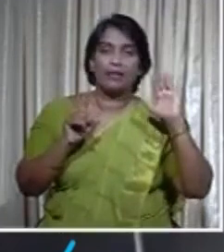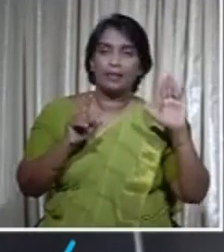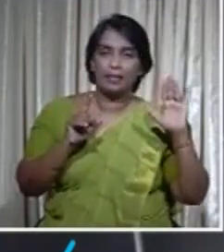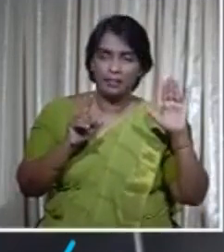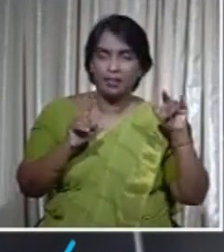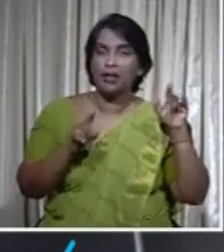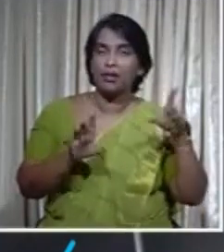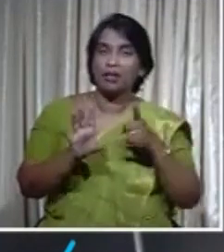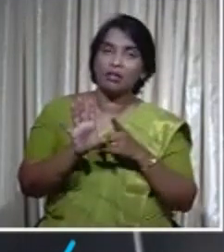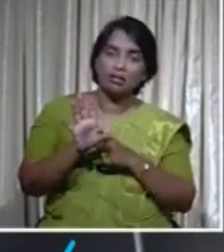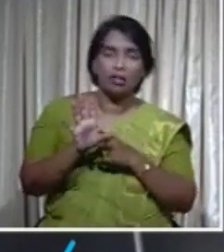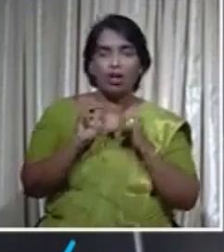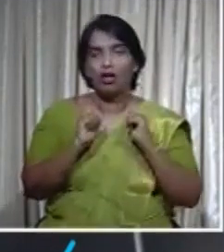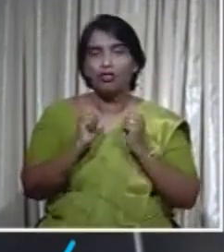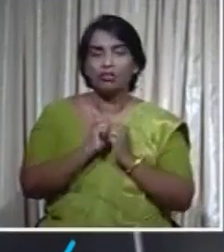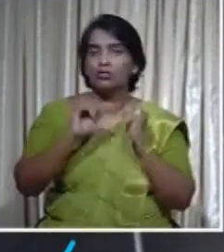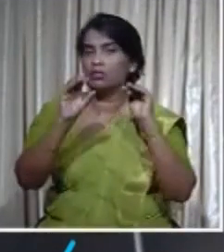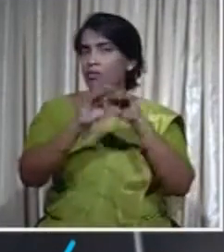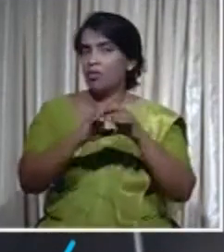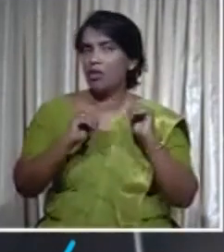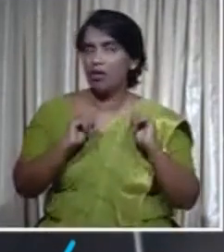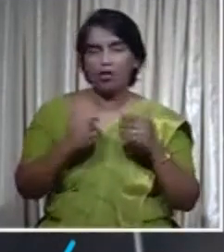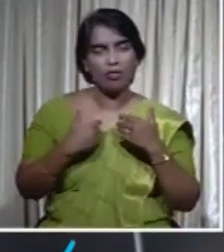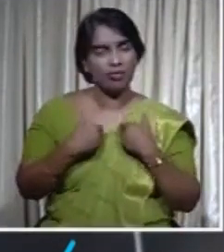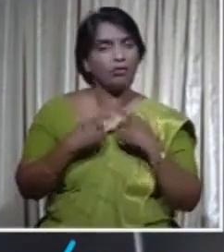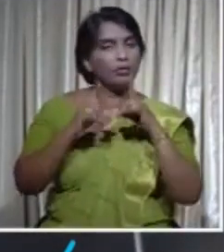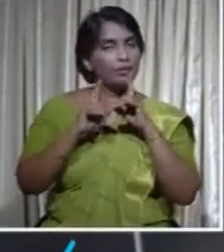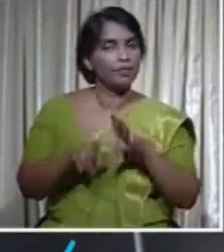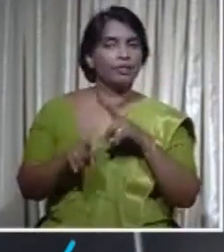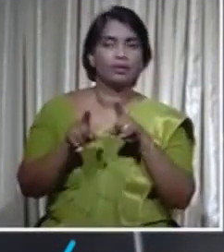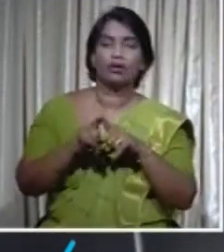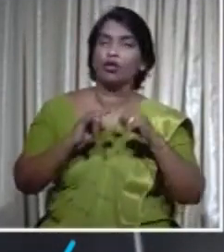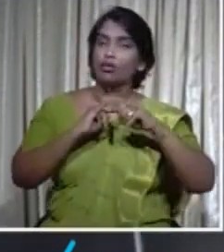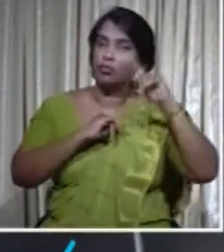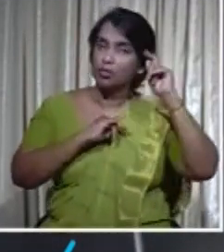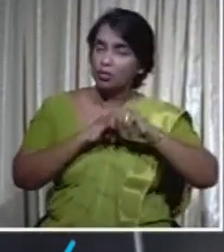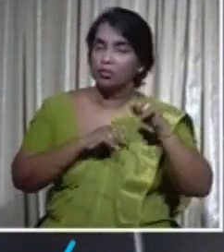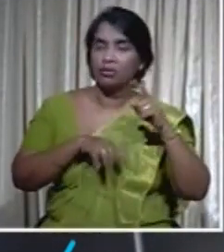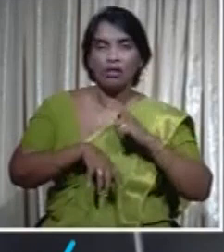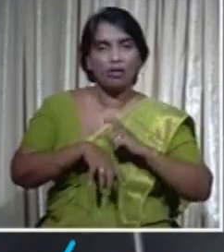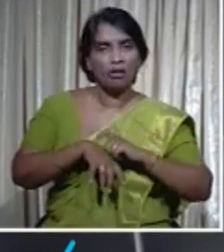ஏற்படும்? ஆகவே பட்டதாரிகளுக்கு வாய்ப்பு என்று சொல்லிக்கொண்டு